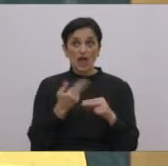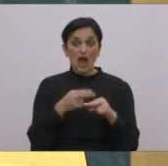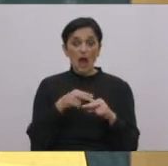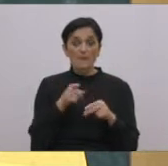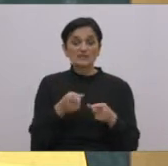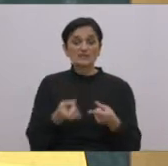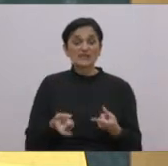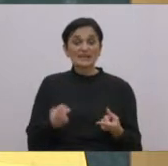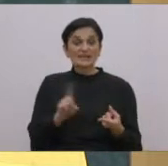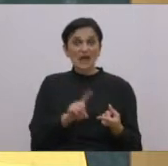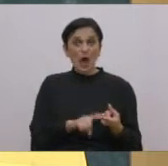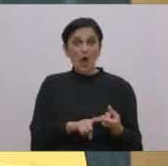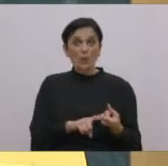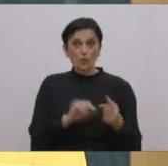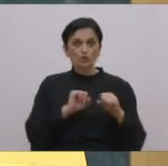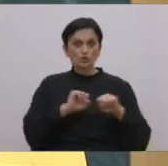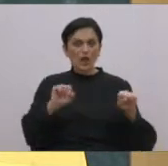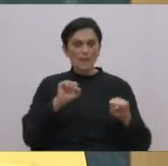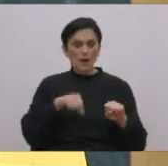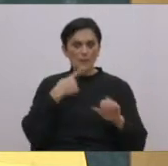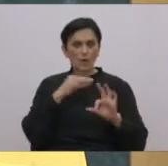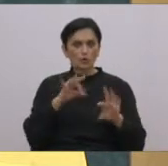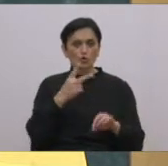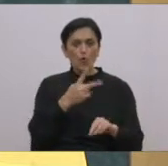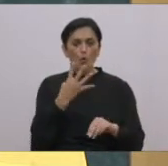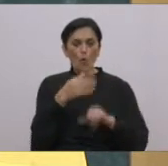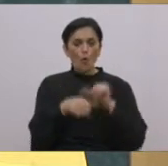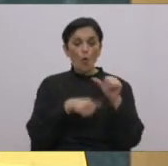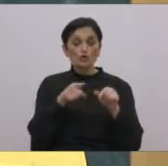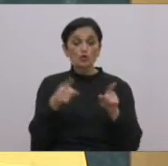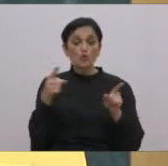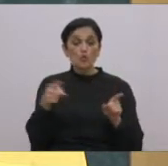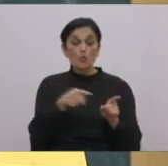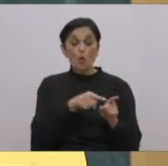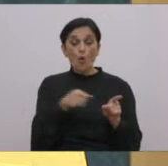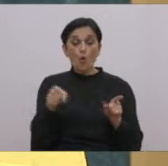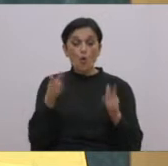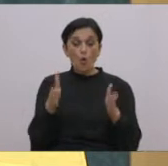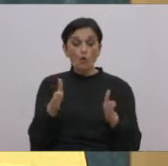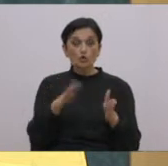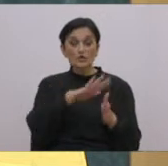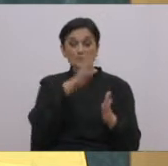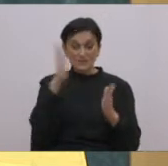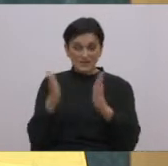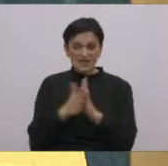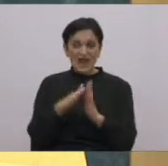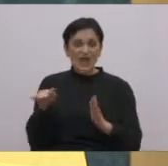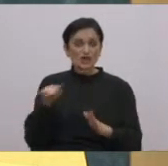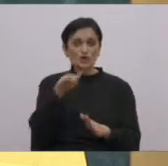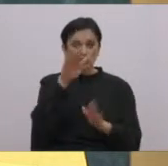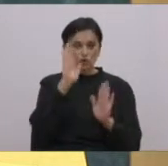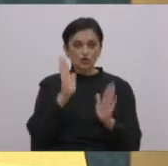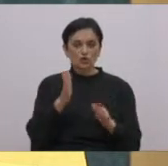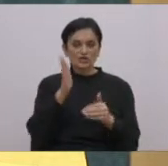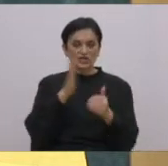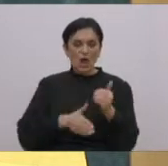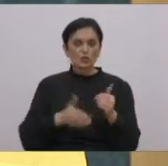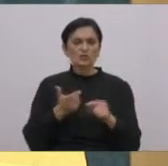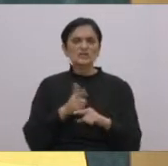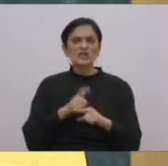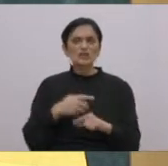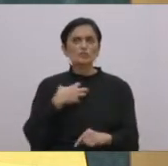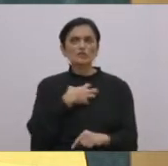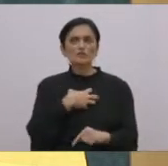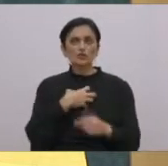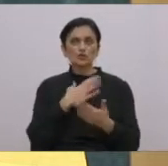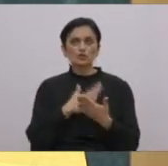დაყრდნობით თავმა შეიძლება ითქვას, რომ 2020 წელს ეს მონაკვეთის, ისე როგორც ლიანა ტრიკოტი, უკვე იქნება დასრულებული და ძალიან მნიშვნელოვანი